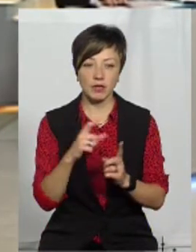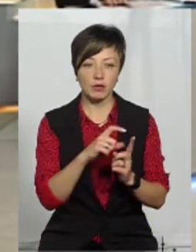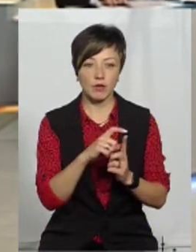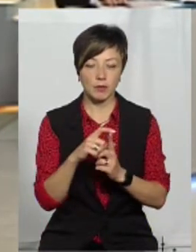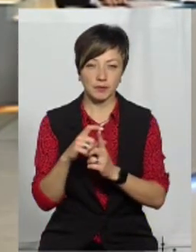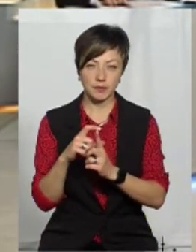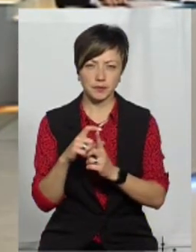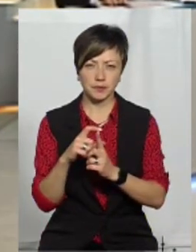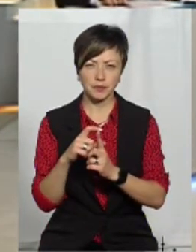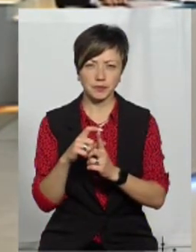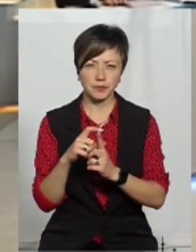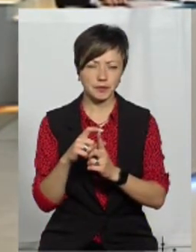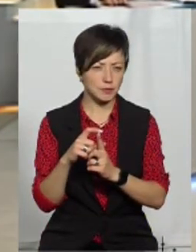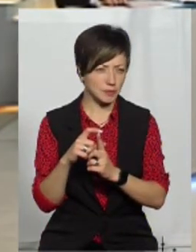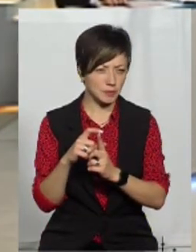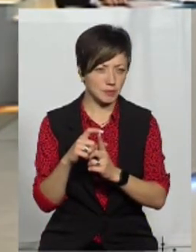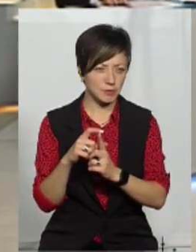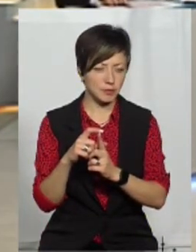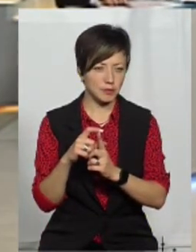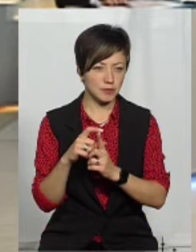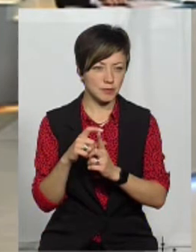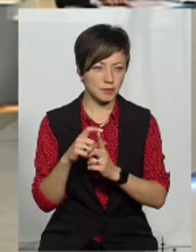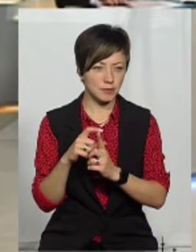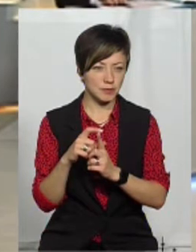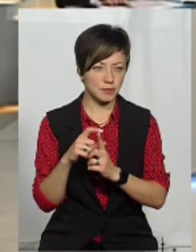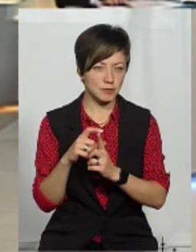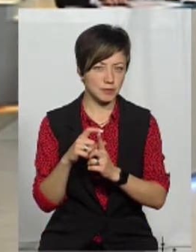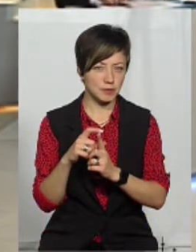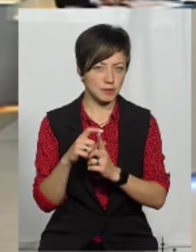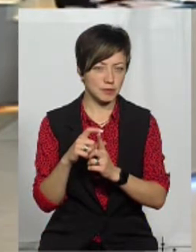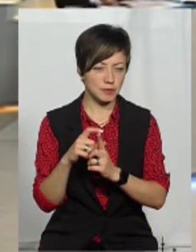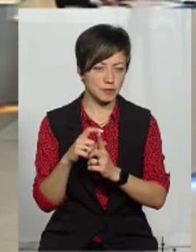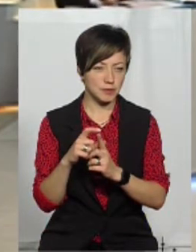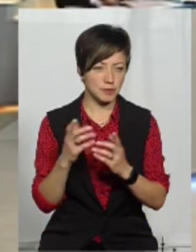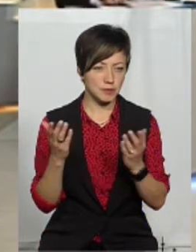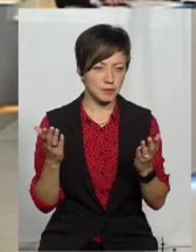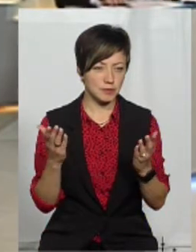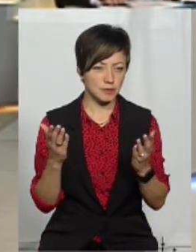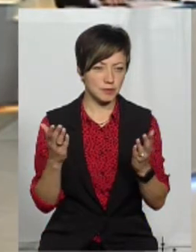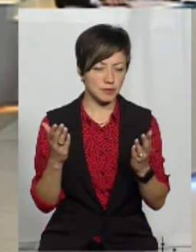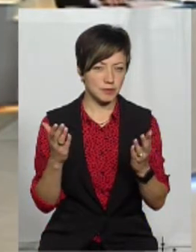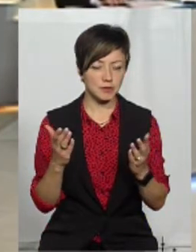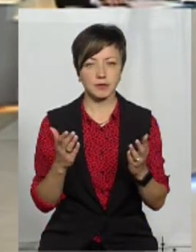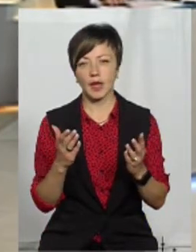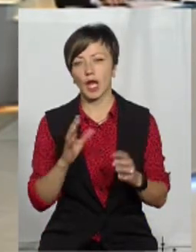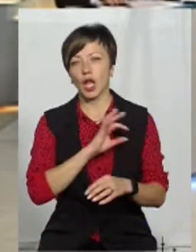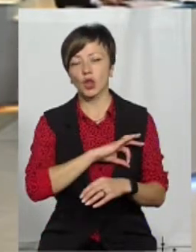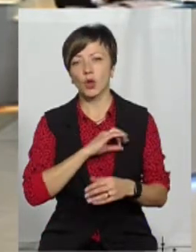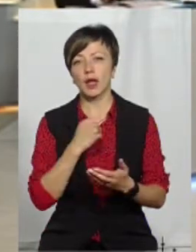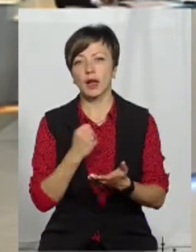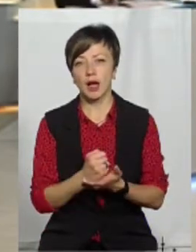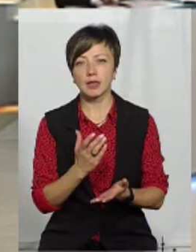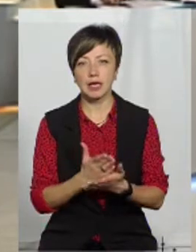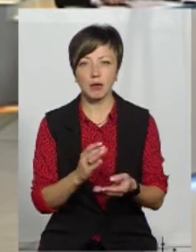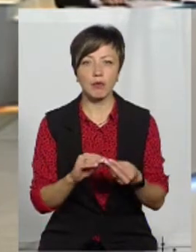словами. Держреєстрація передала функції до ЦНАПів і органів місцевого самоврядування, це гроші на місцеві бюджети. Нотаріат.